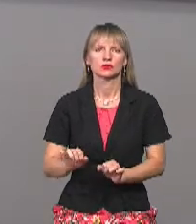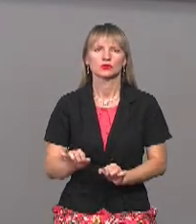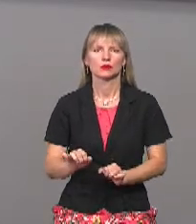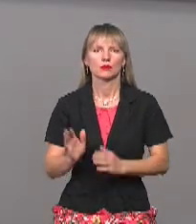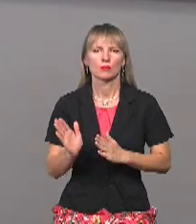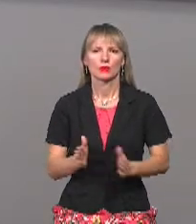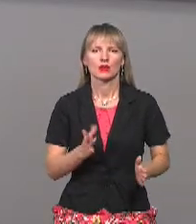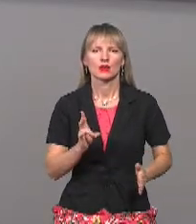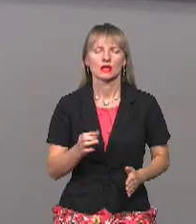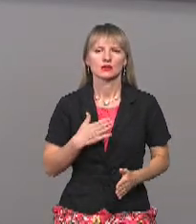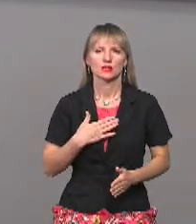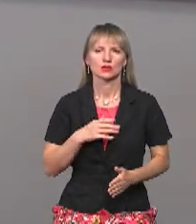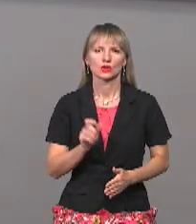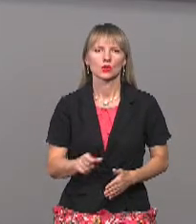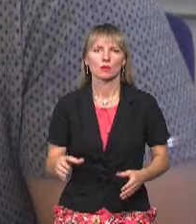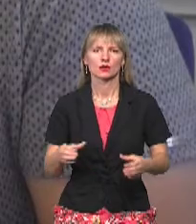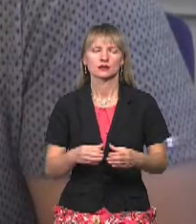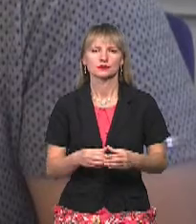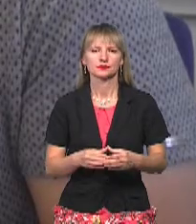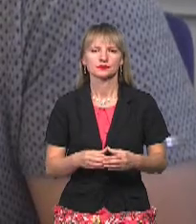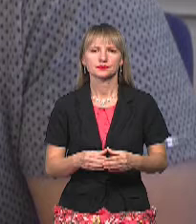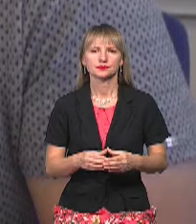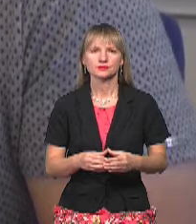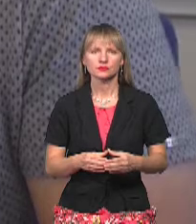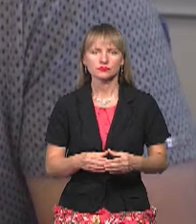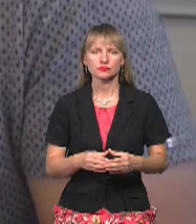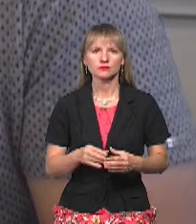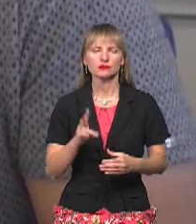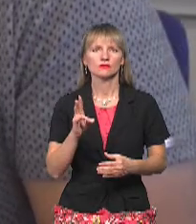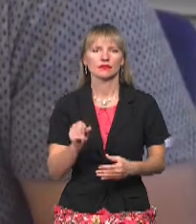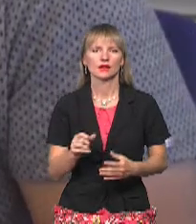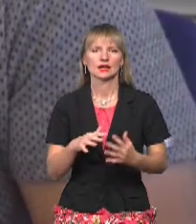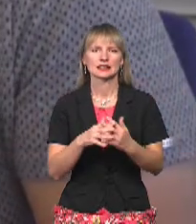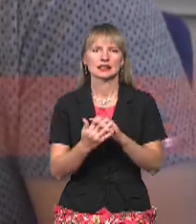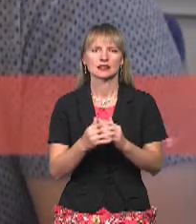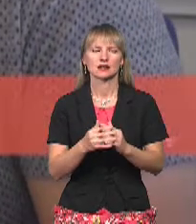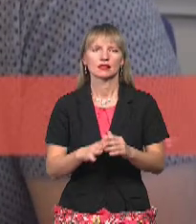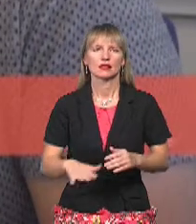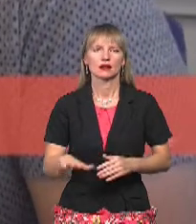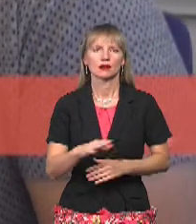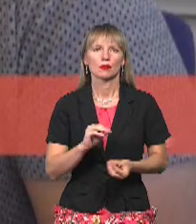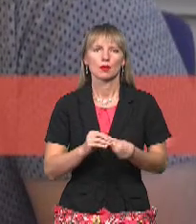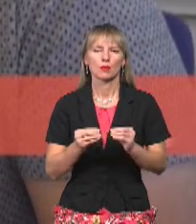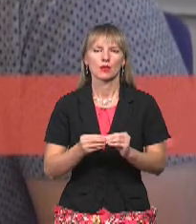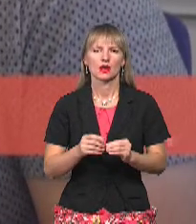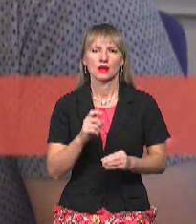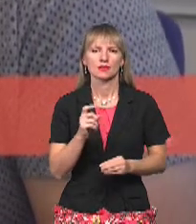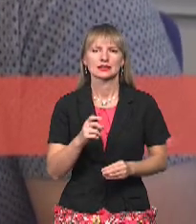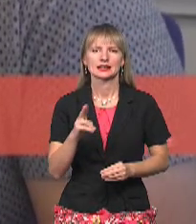правоохоронний порядок в нашій громаді. На сільських територіях існує велика проблема з дільничими. Дільничі – це та людина,